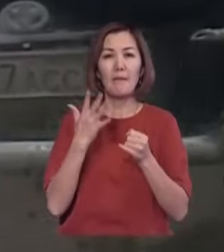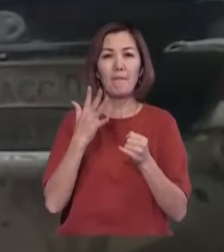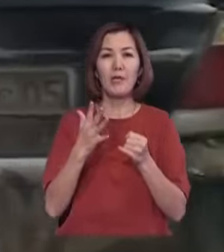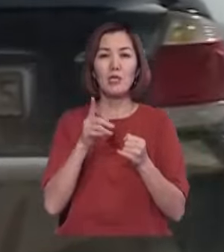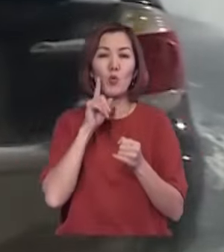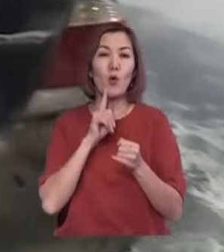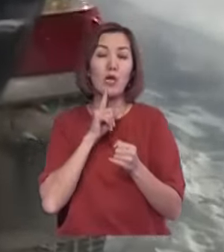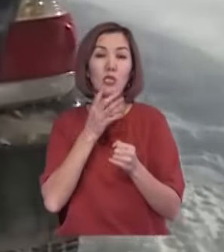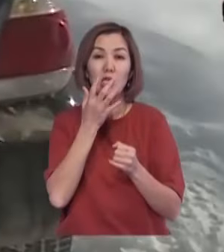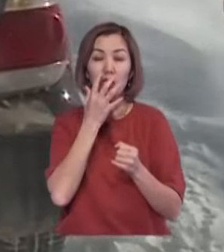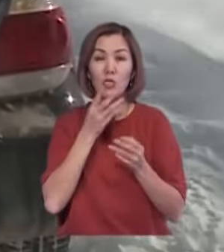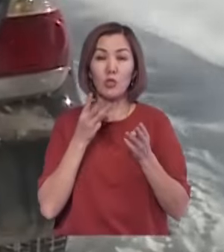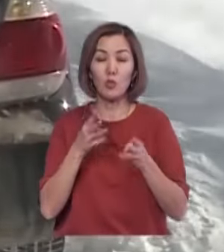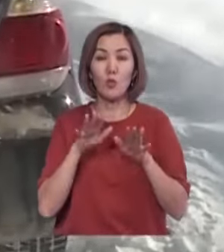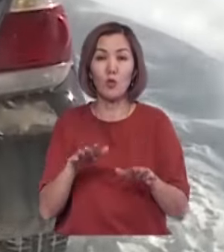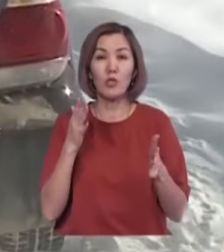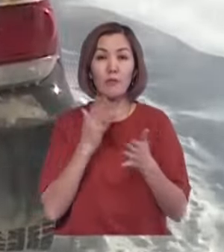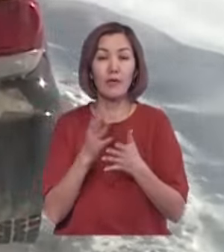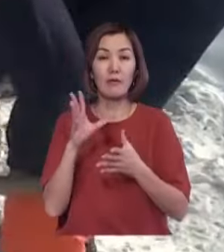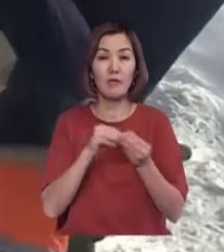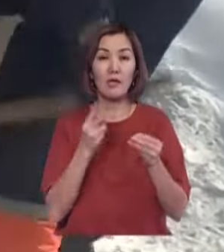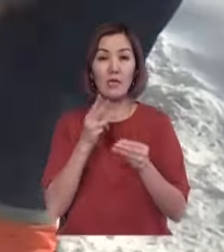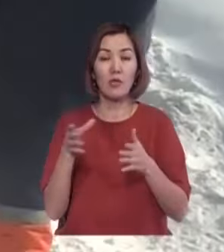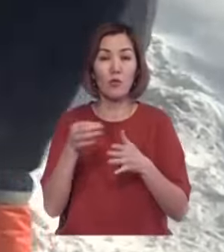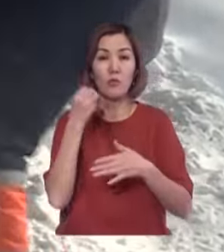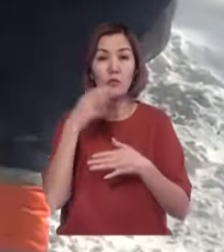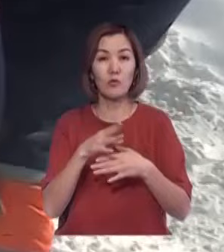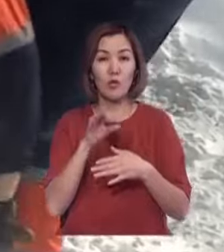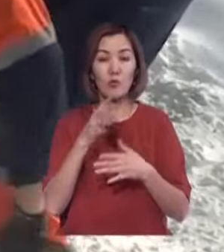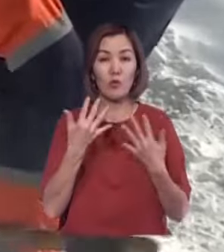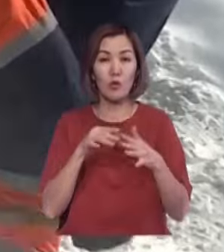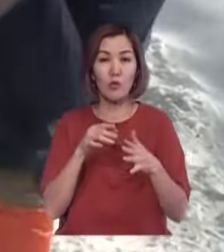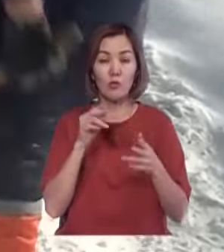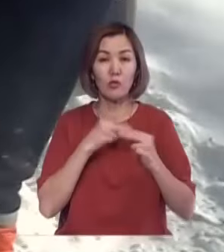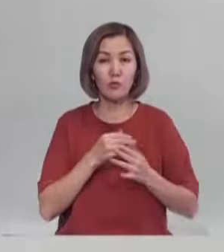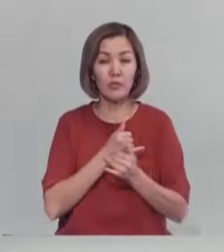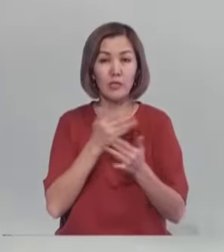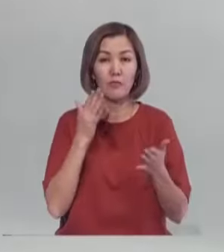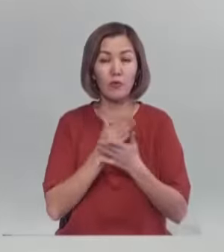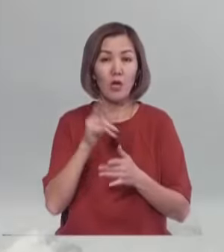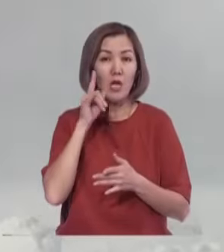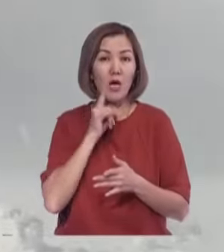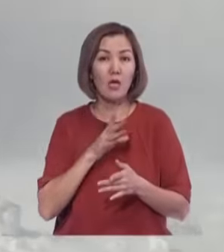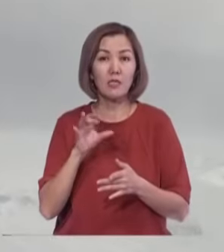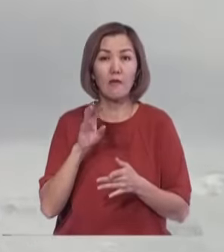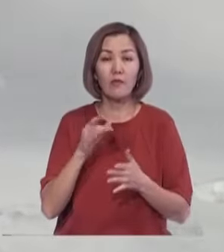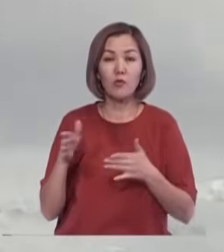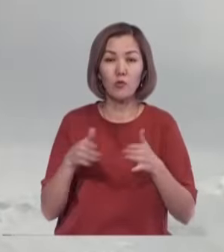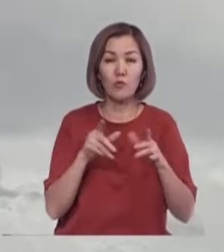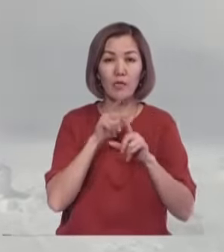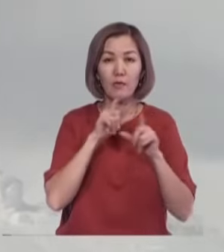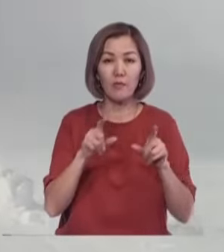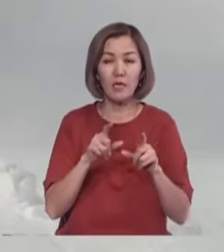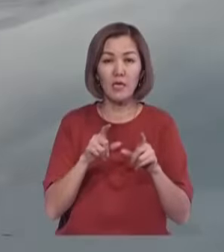5 уақытша жылыту пункті бар. Тағы екеуі облыс орталығы мен Көктал ауылында жұмыс істеп тұр. Қазавтожол мекемесінің